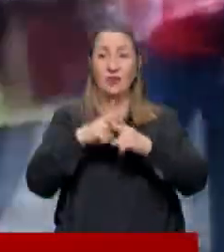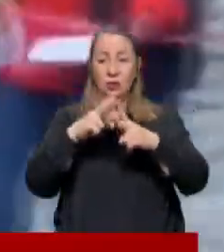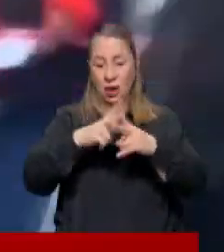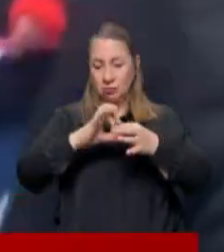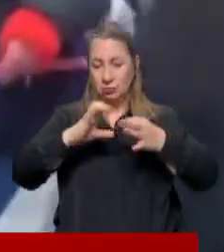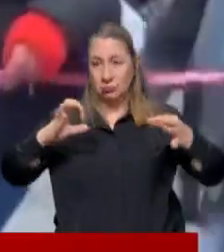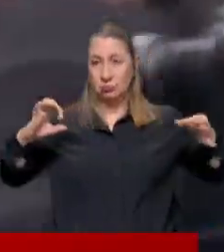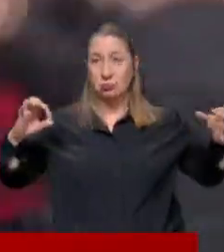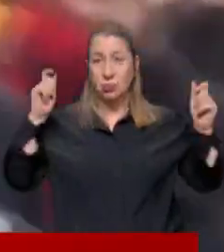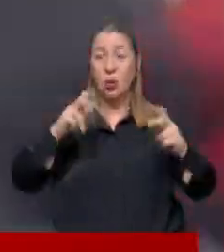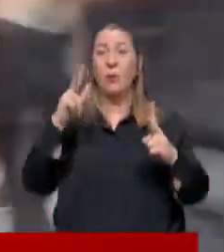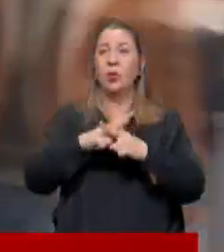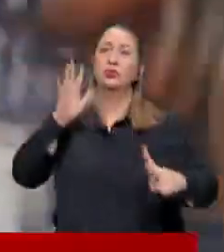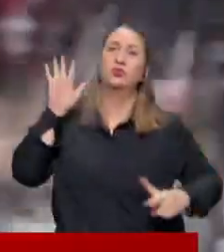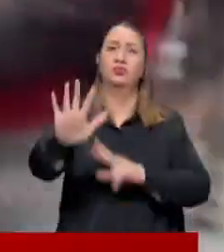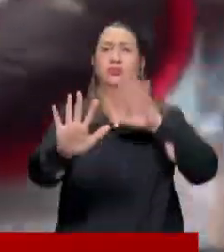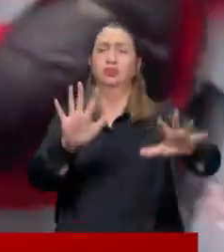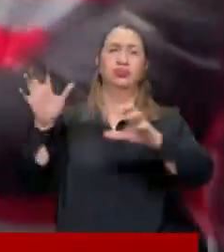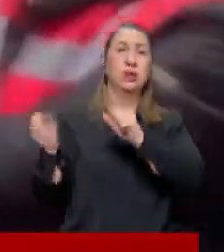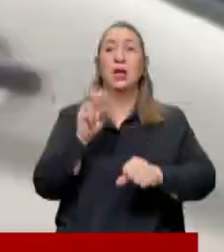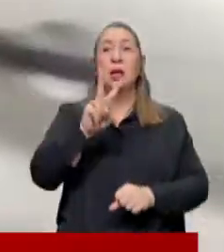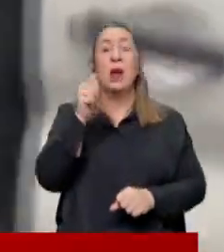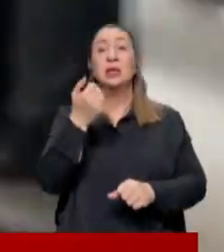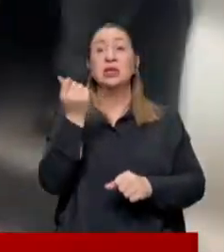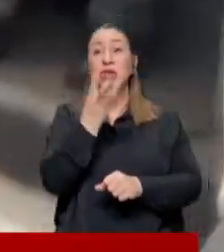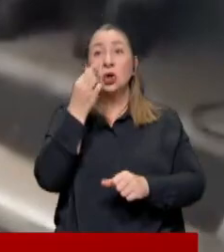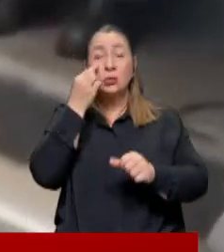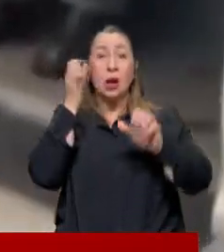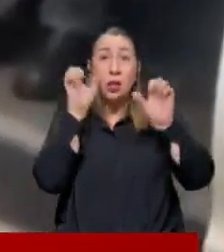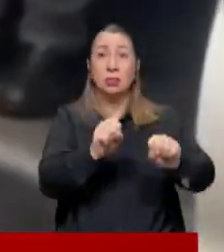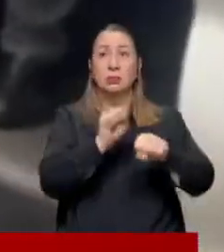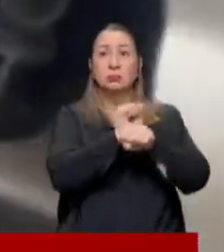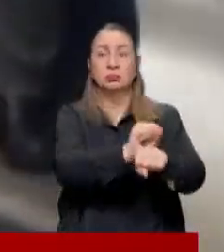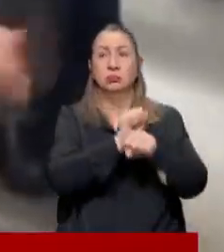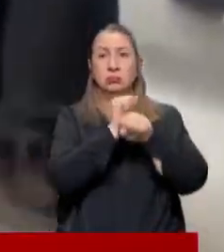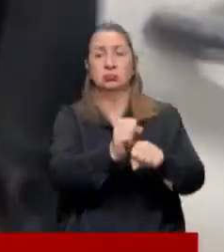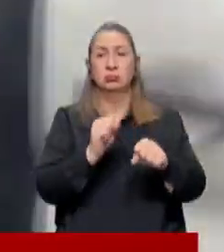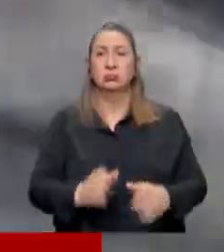fatura zinciri oluşturdu. Polis müdahale etti. 26 kişi gözaltına alındı.